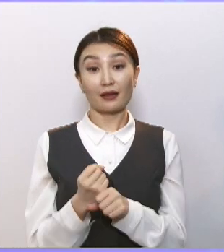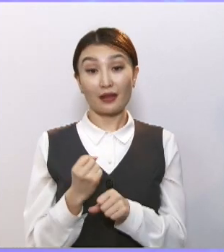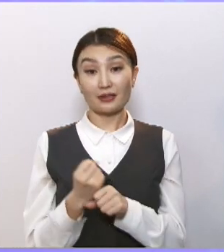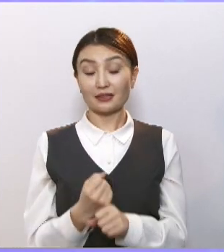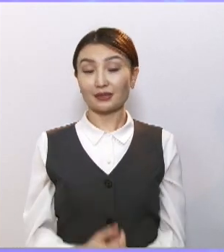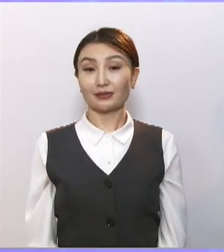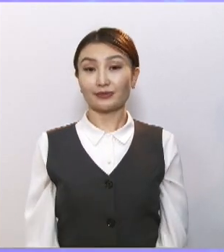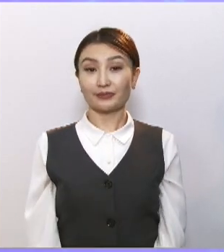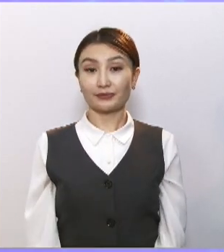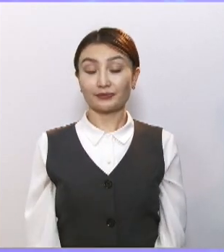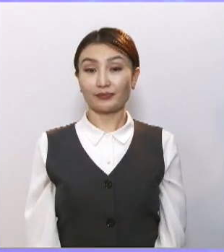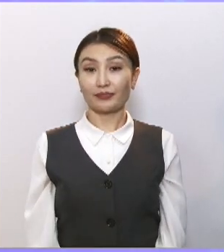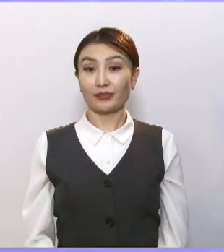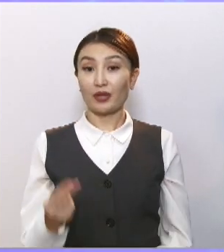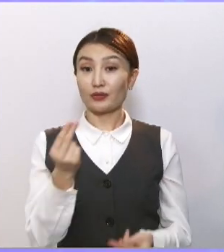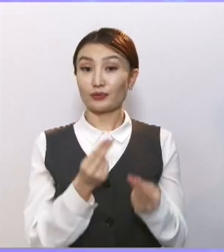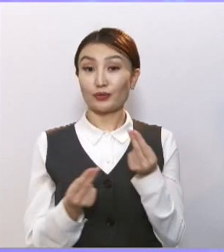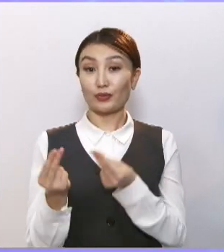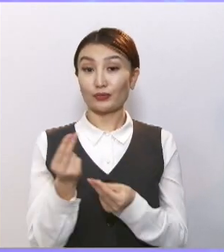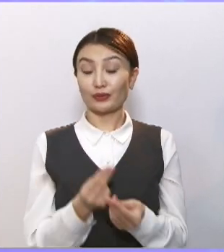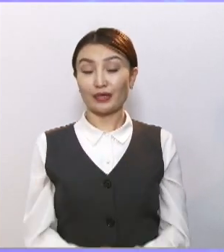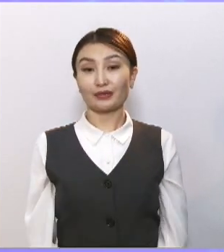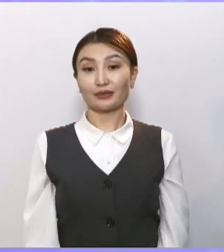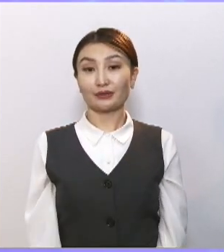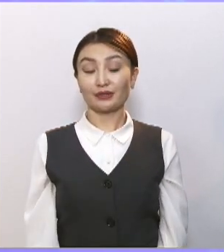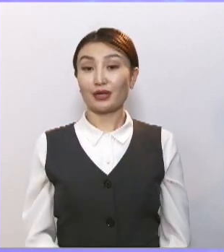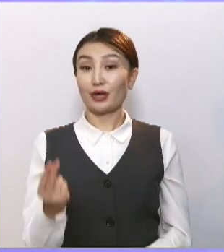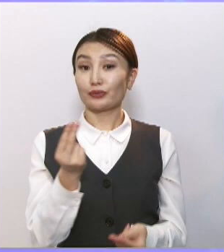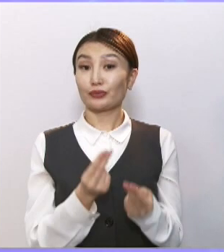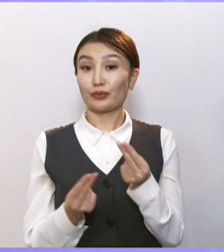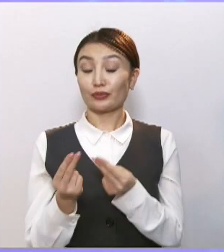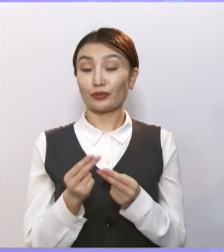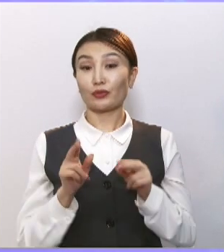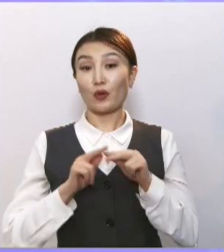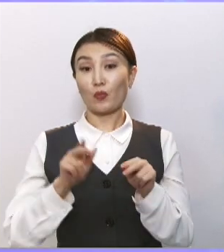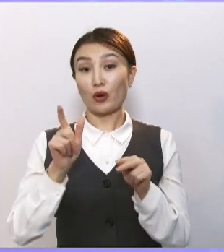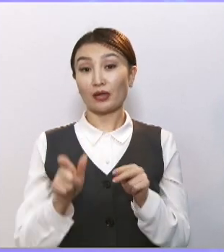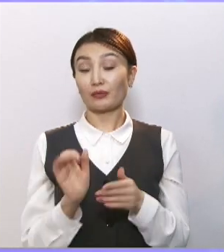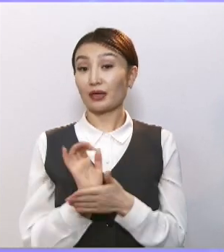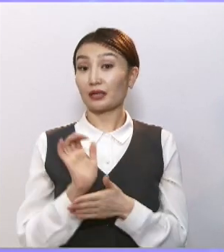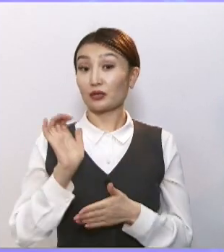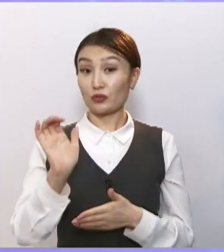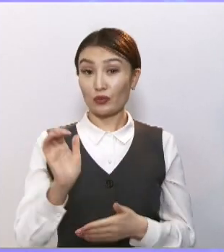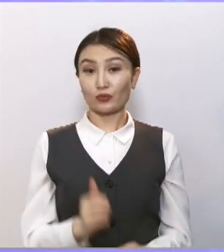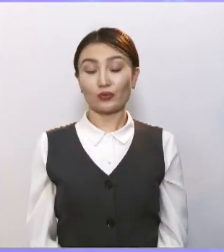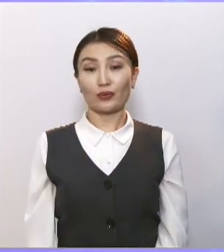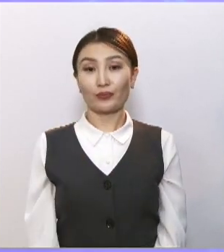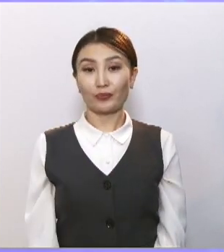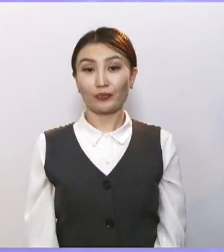кыласың? Сүрөтүн тарт. Сүрөтүңөрдү мугалимиңерге жөнөткүлө.